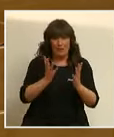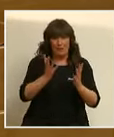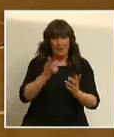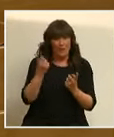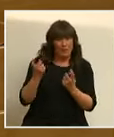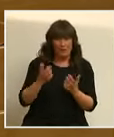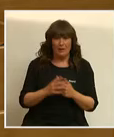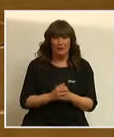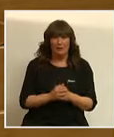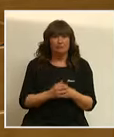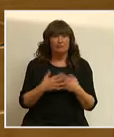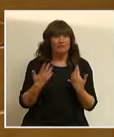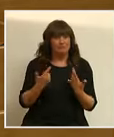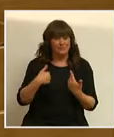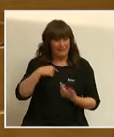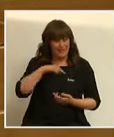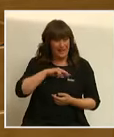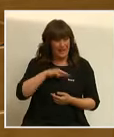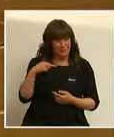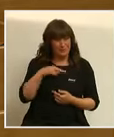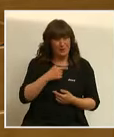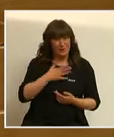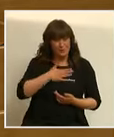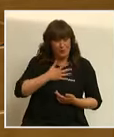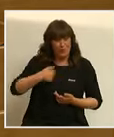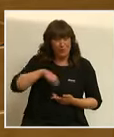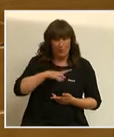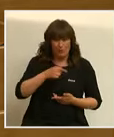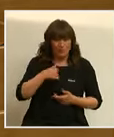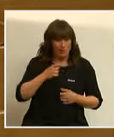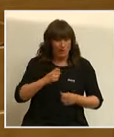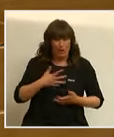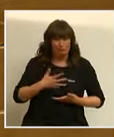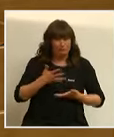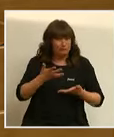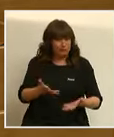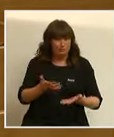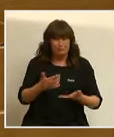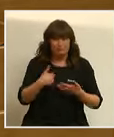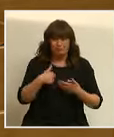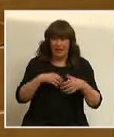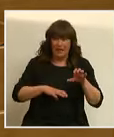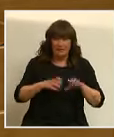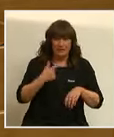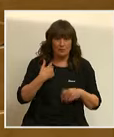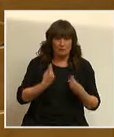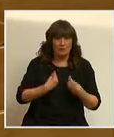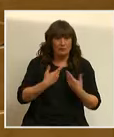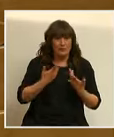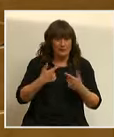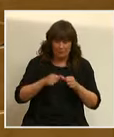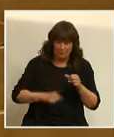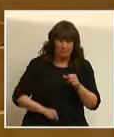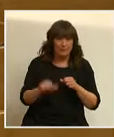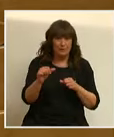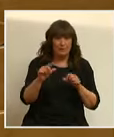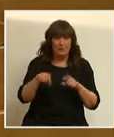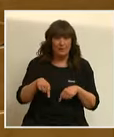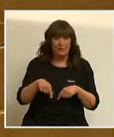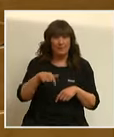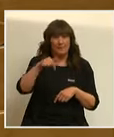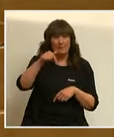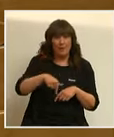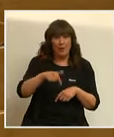que això és el nostre espírit, això és el nostre espírit i seguirà sent a lo llarg dels anys. Avui, a banda de donar les gràcies, també